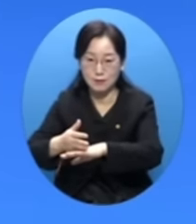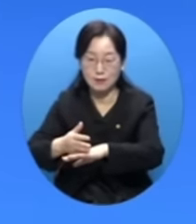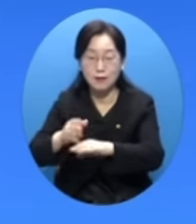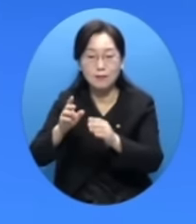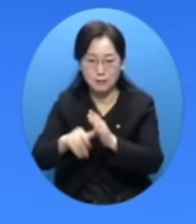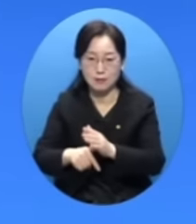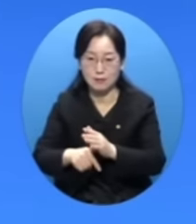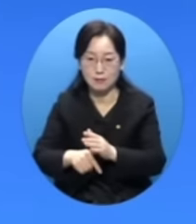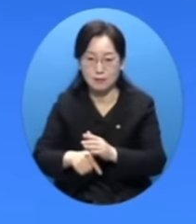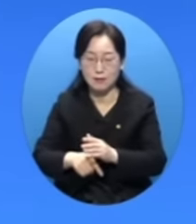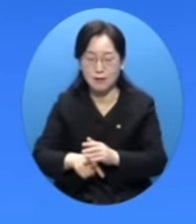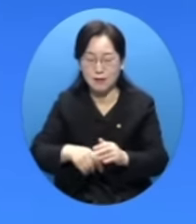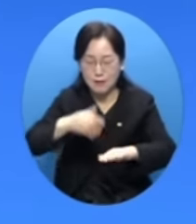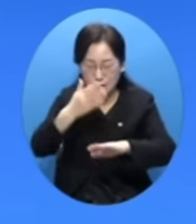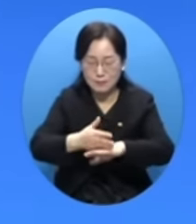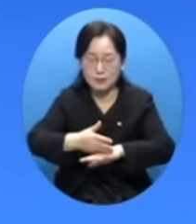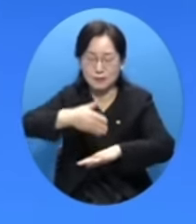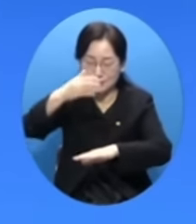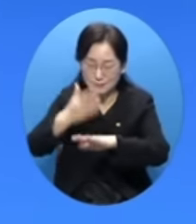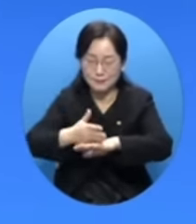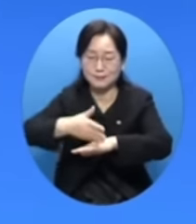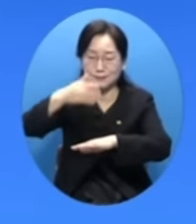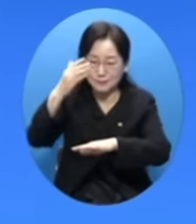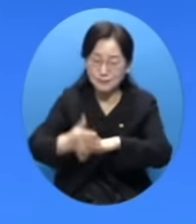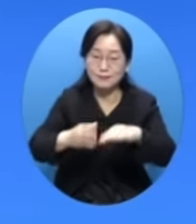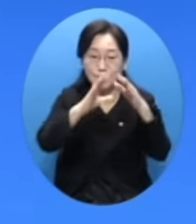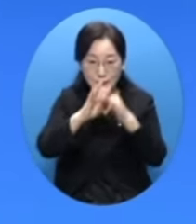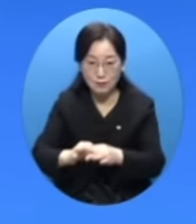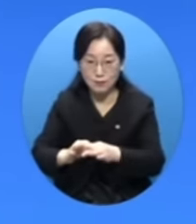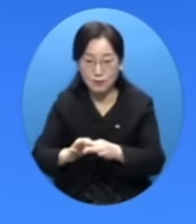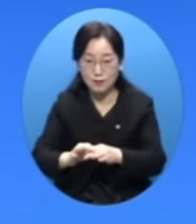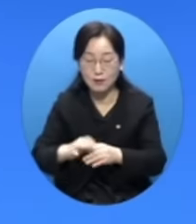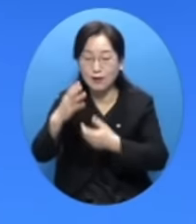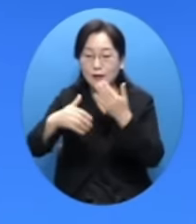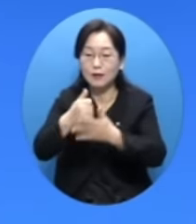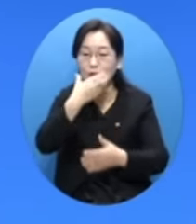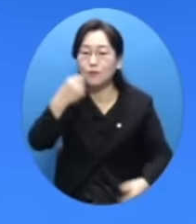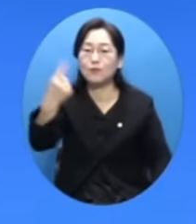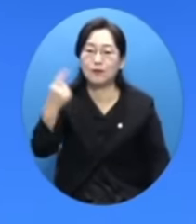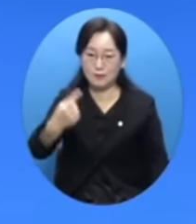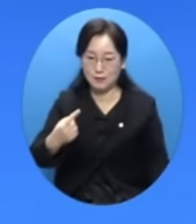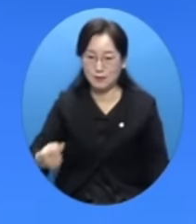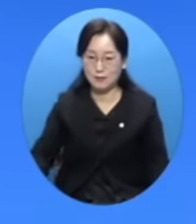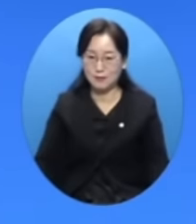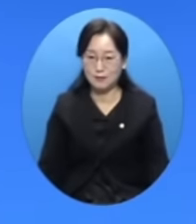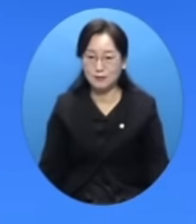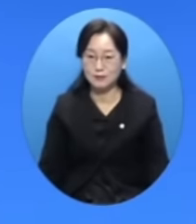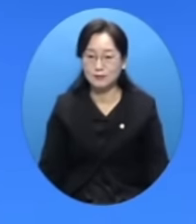일벌에서 감사하고 또 감사하고 또 감사하고 또 감사하면 하나님의 복이 임하게 되는 것입니다.